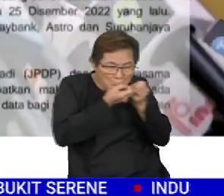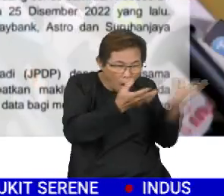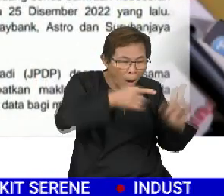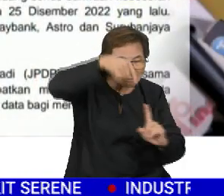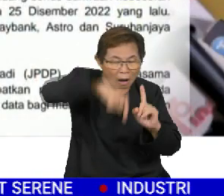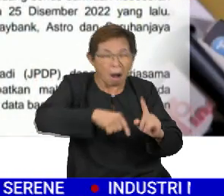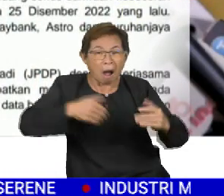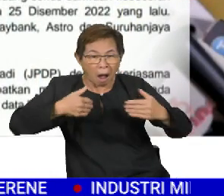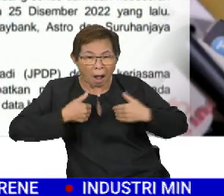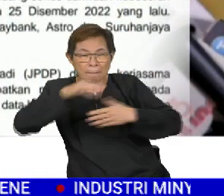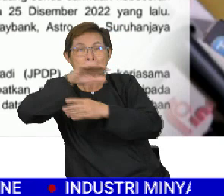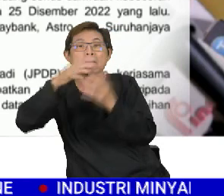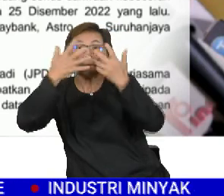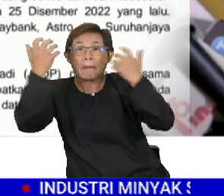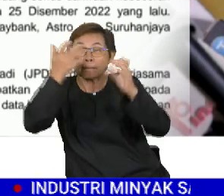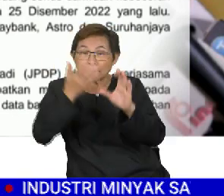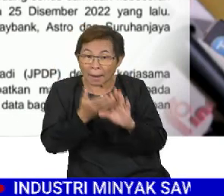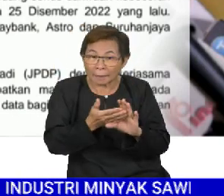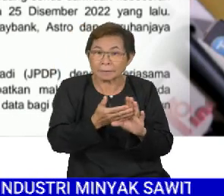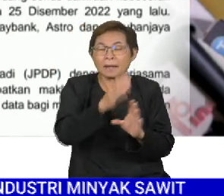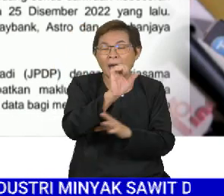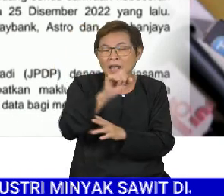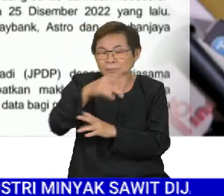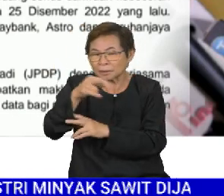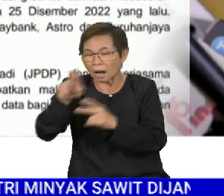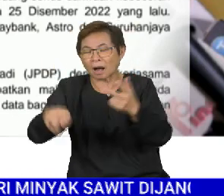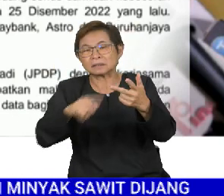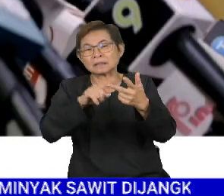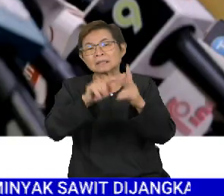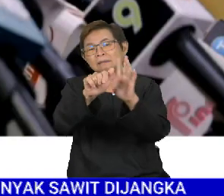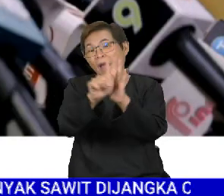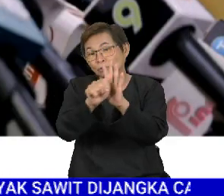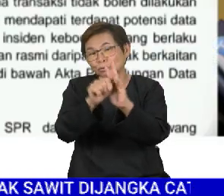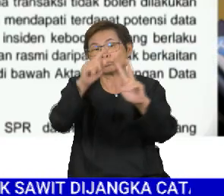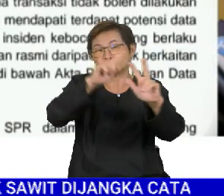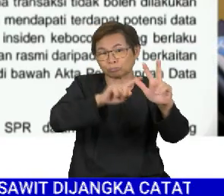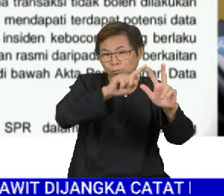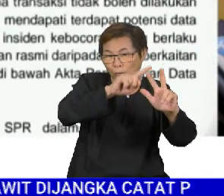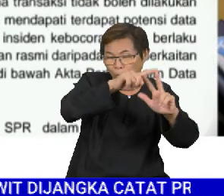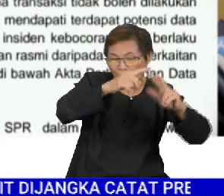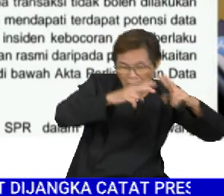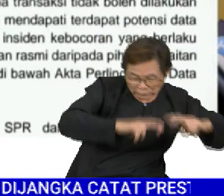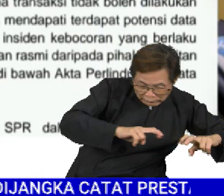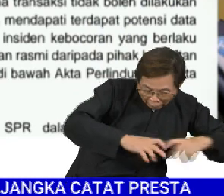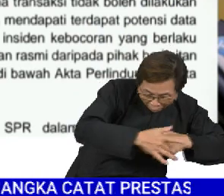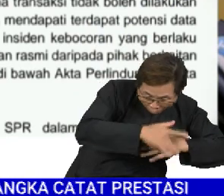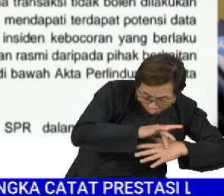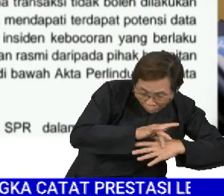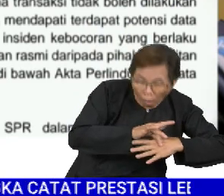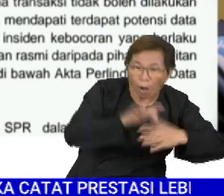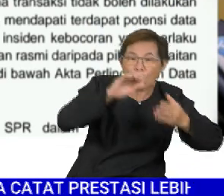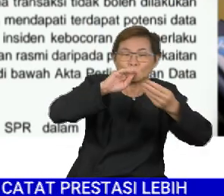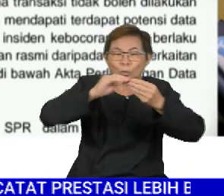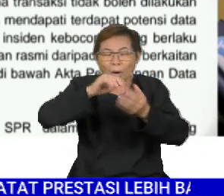itu di dakwah melibatkan pihak Maybank seruan Jaya pilihan Raya dan is true pada masa yang sama Sesetan awal ke atas maklumat